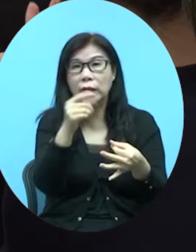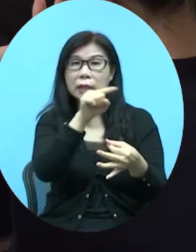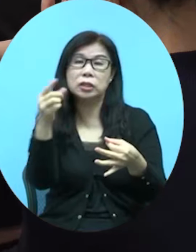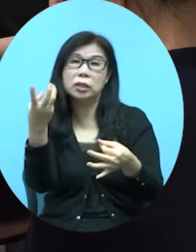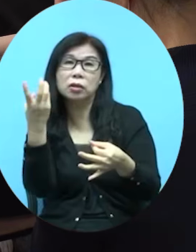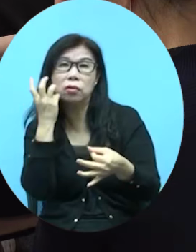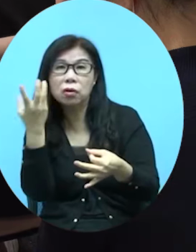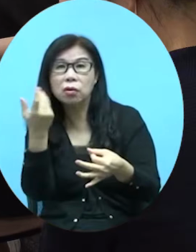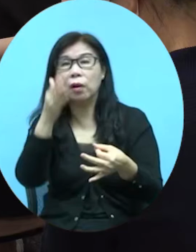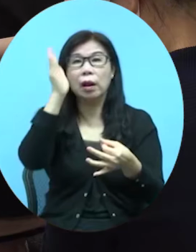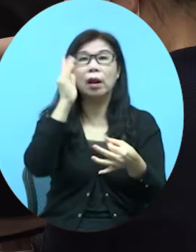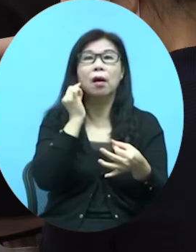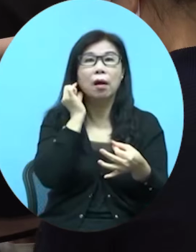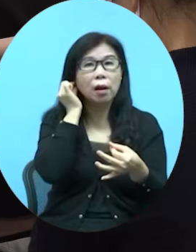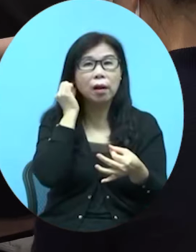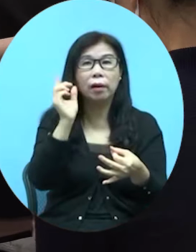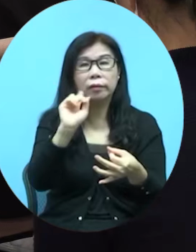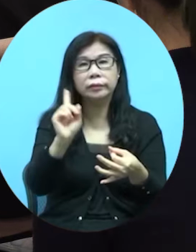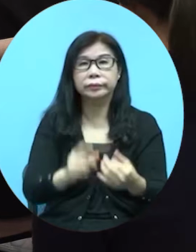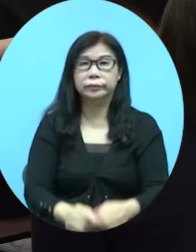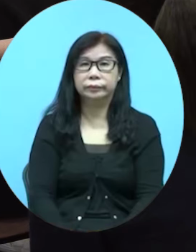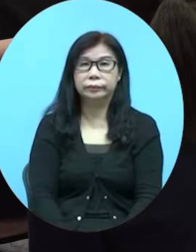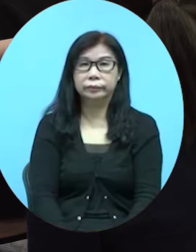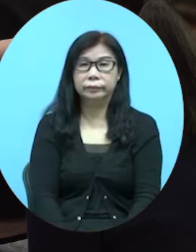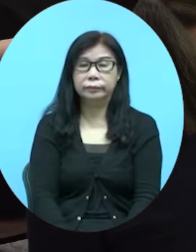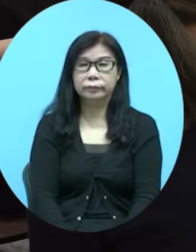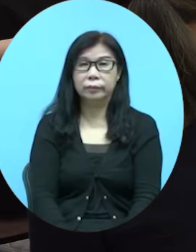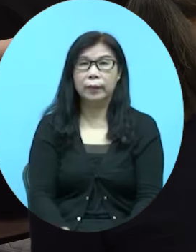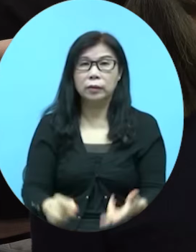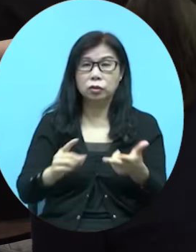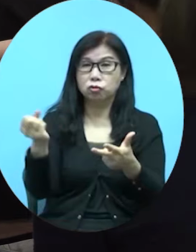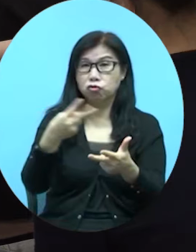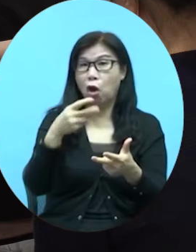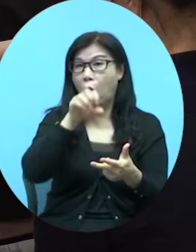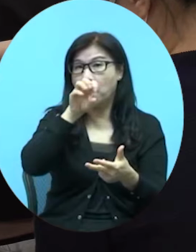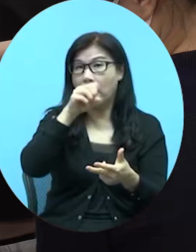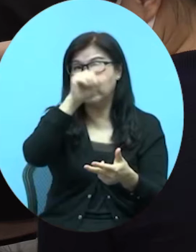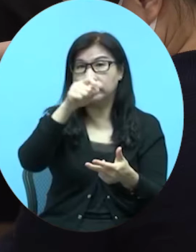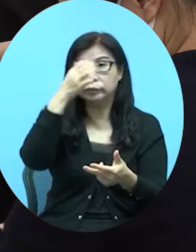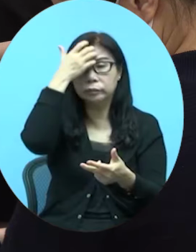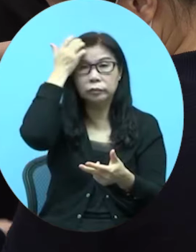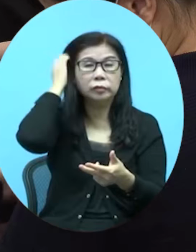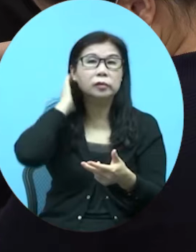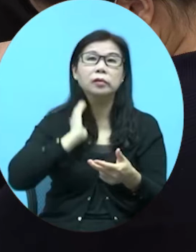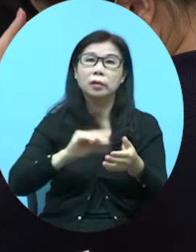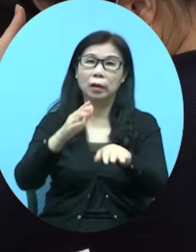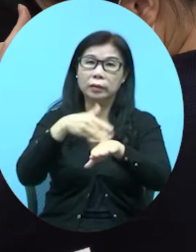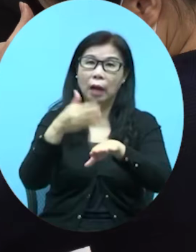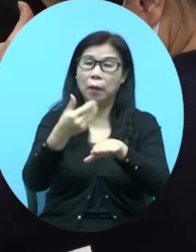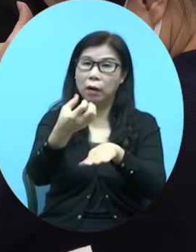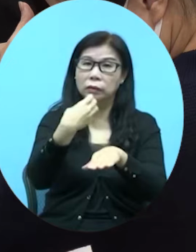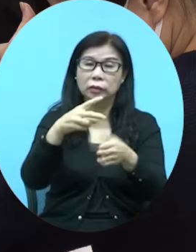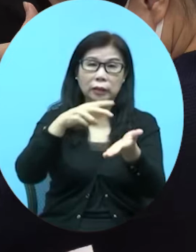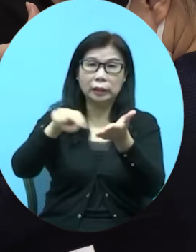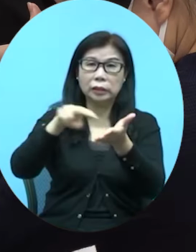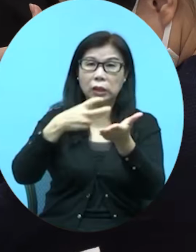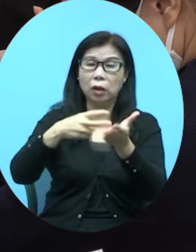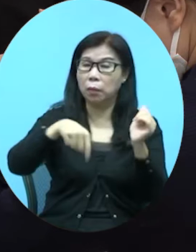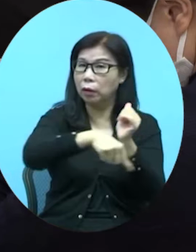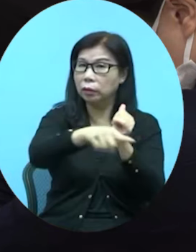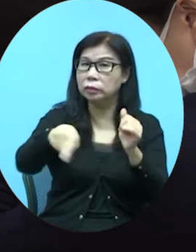岁和性别分布是怎样的还有一点就是想跟进你刚才提到那些跳舞场所